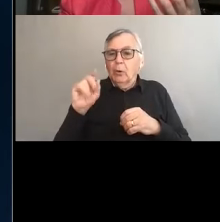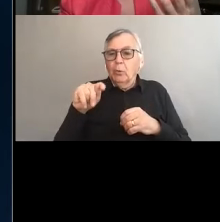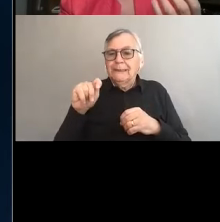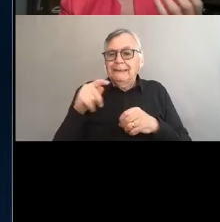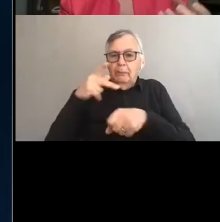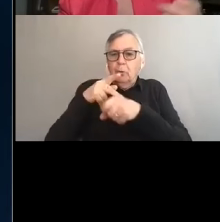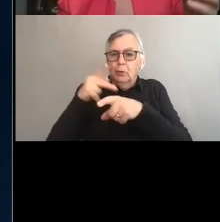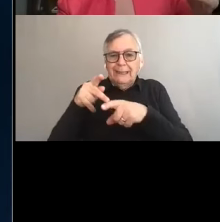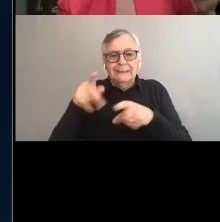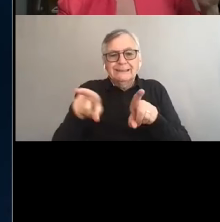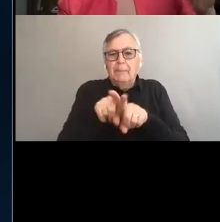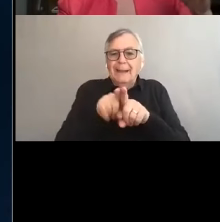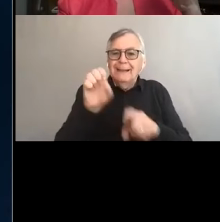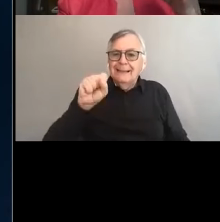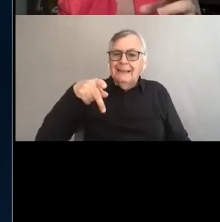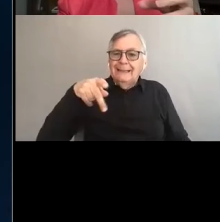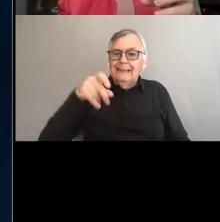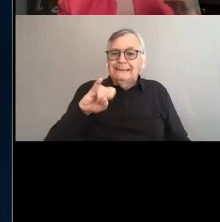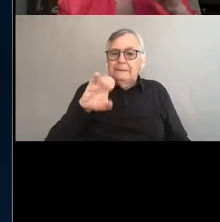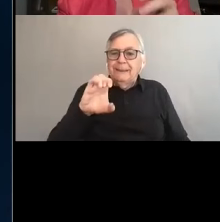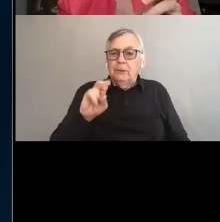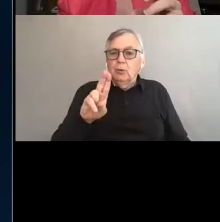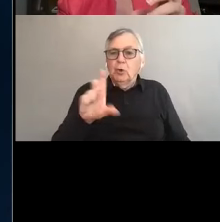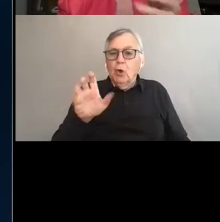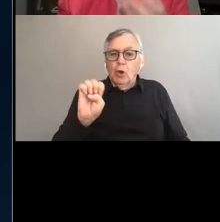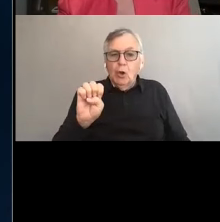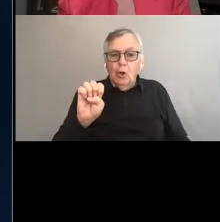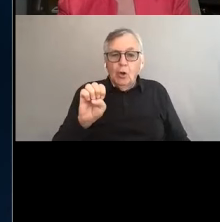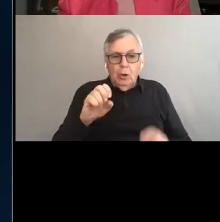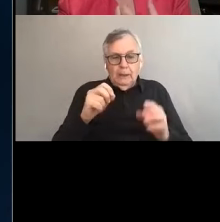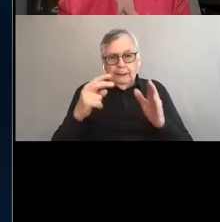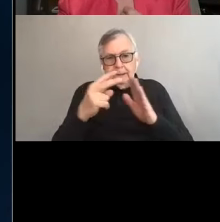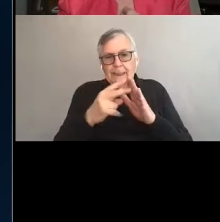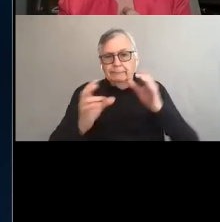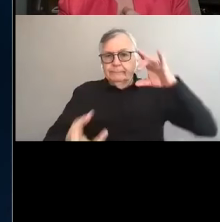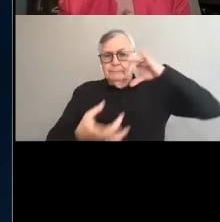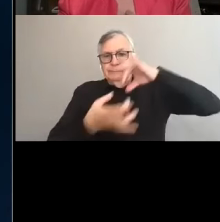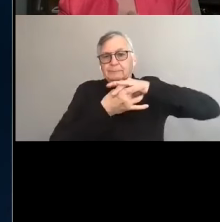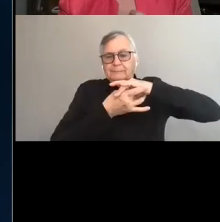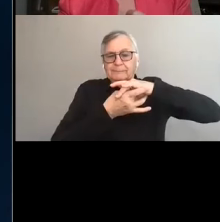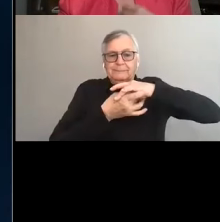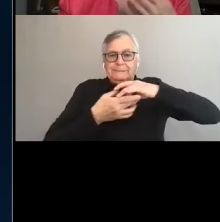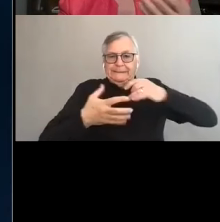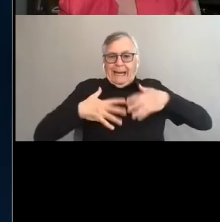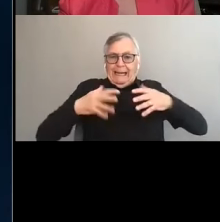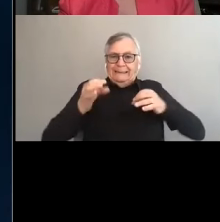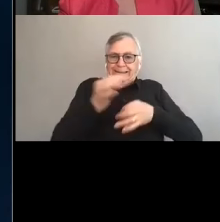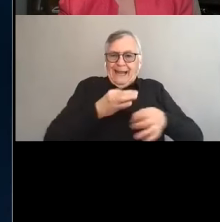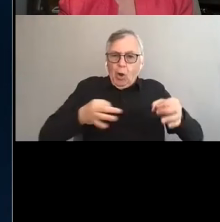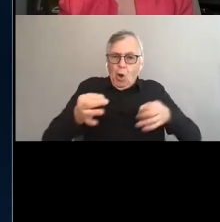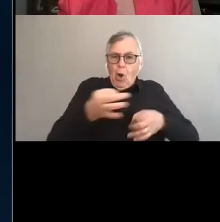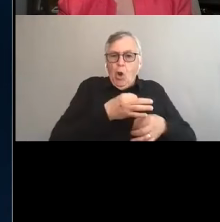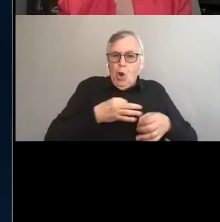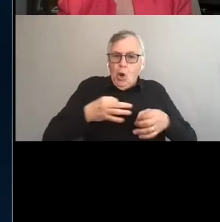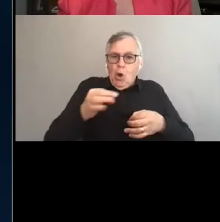une spicule. Puis la spicule se lie à un récepteur de nos cellules que l'on retrouve, entre autres, sur nos